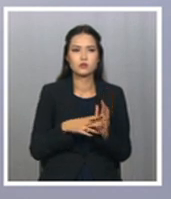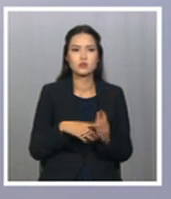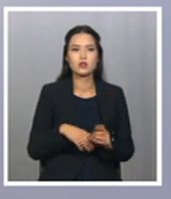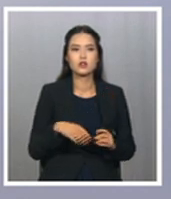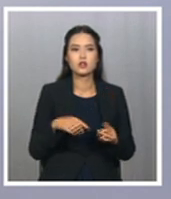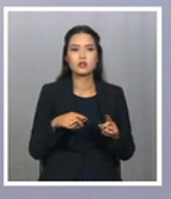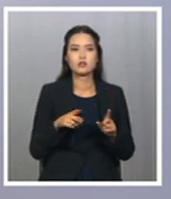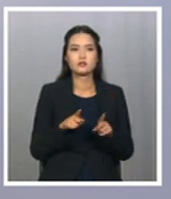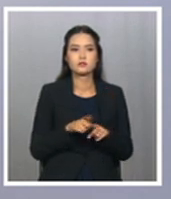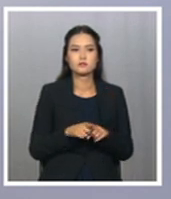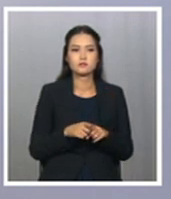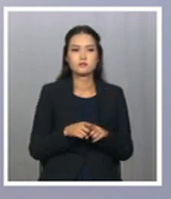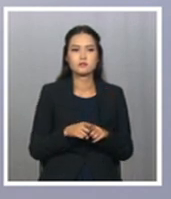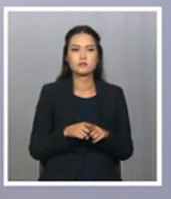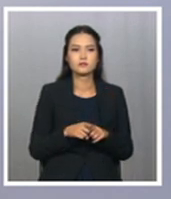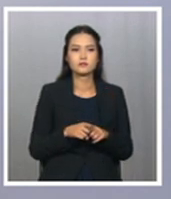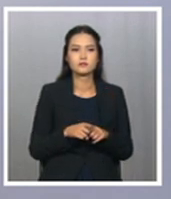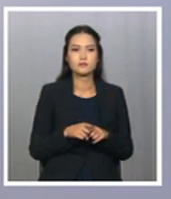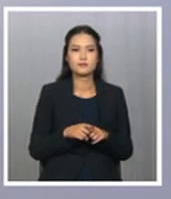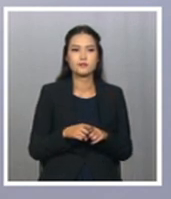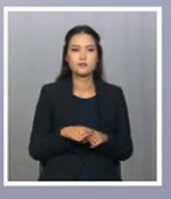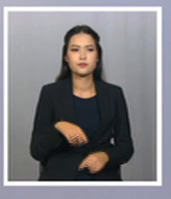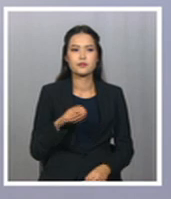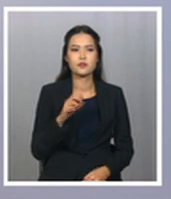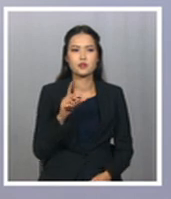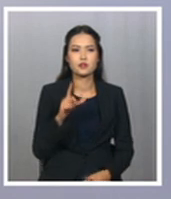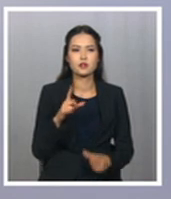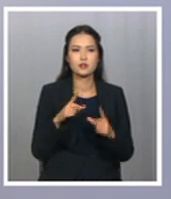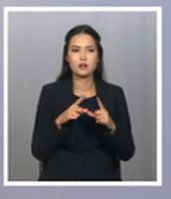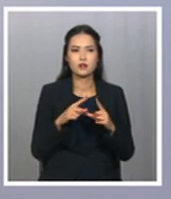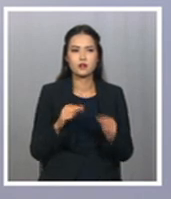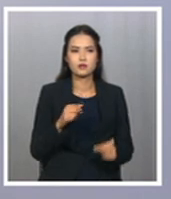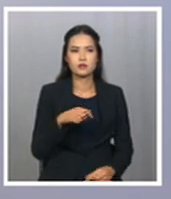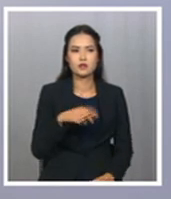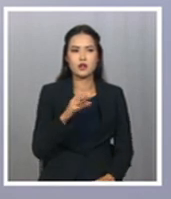іздейміз. Бұл бұрыштың жуық мәні